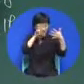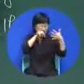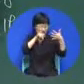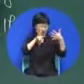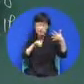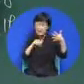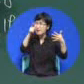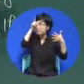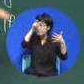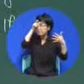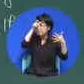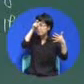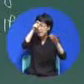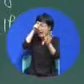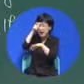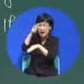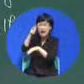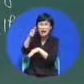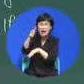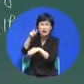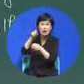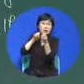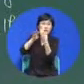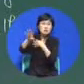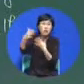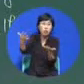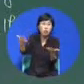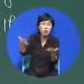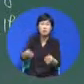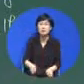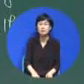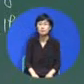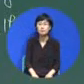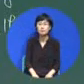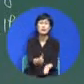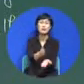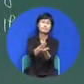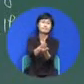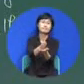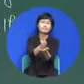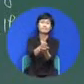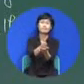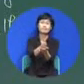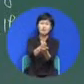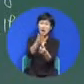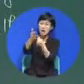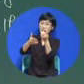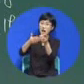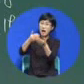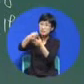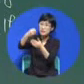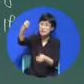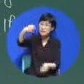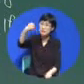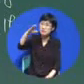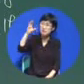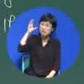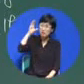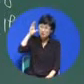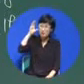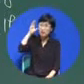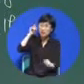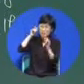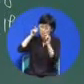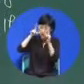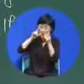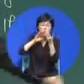Now she kept praying the wrong prayer, and so she could not get the answer. 그래서 하나님의 중요한 것을 보고 나니까 사무엘의 말이 한